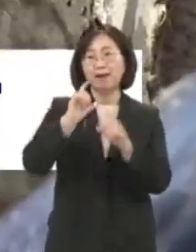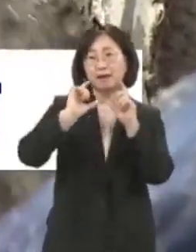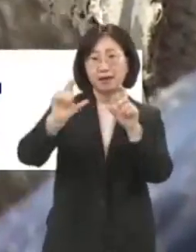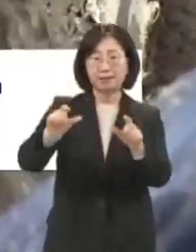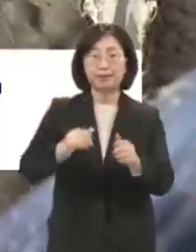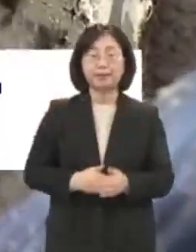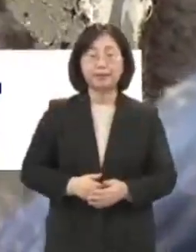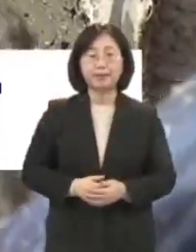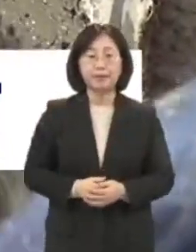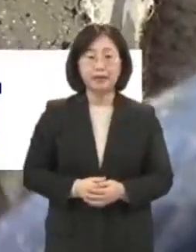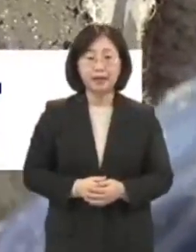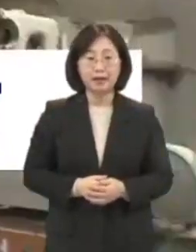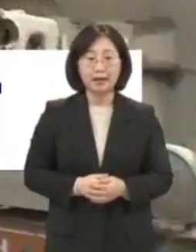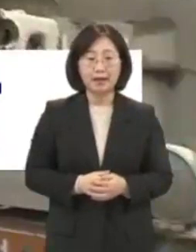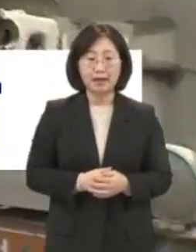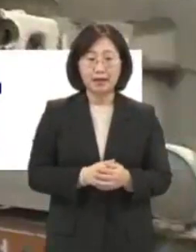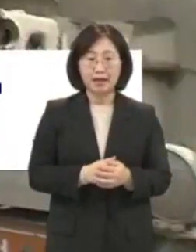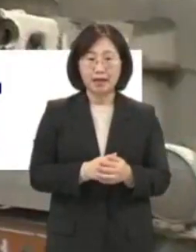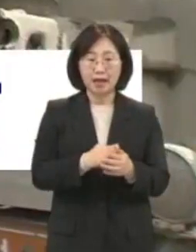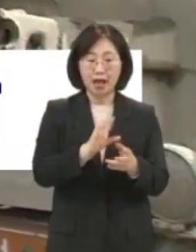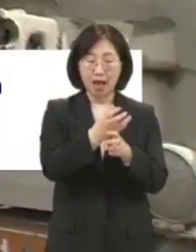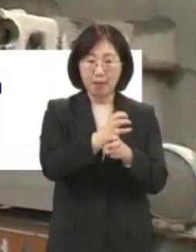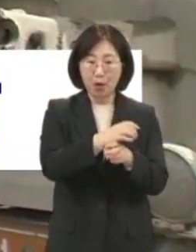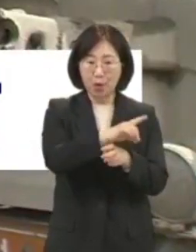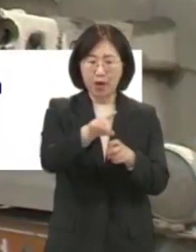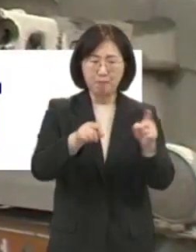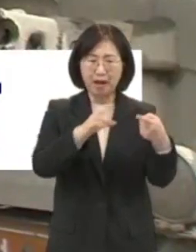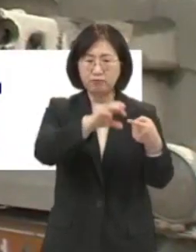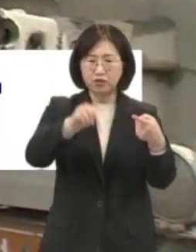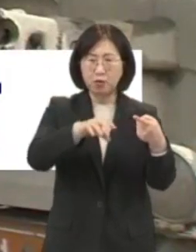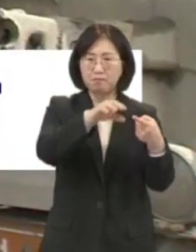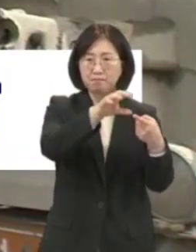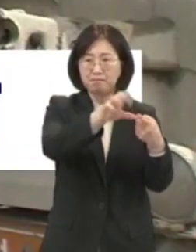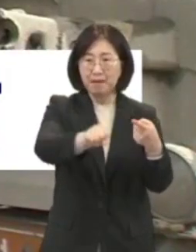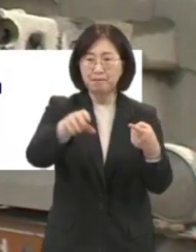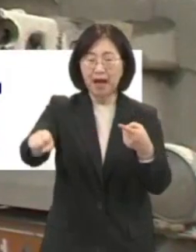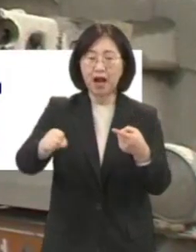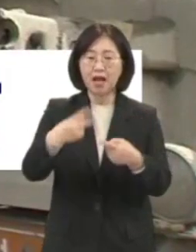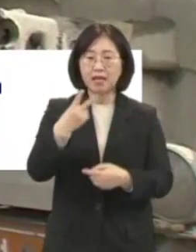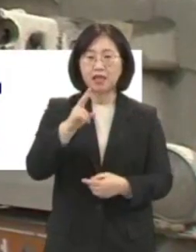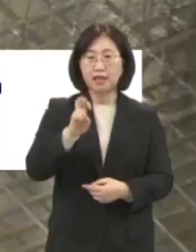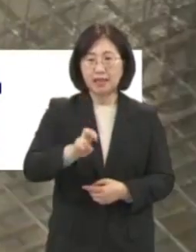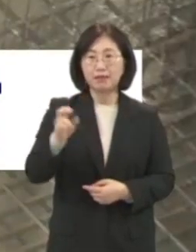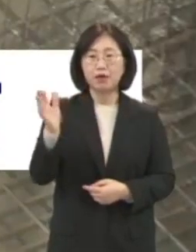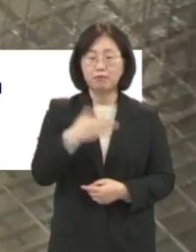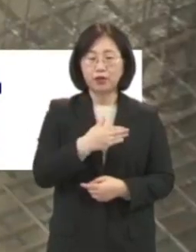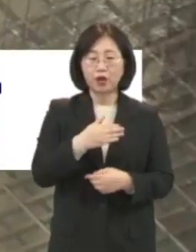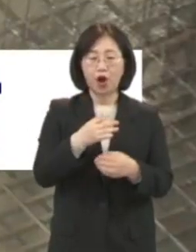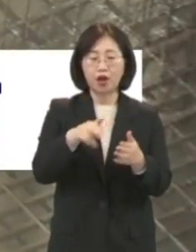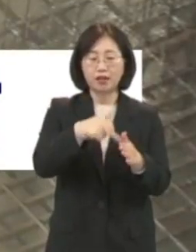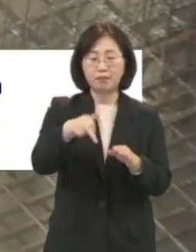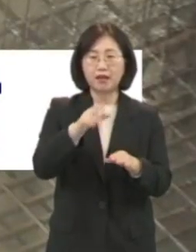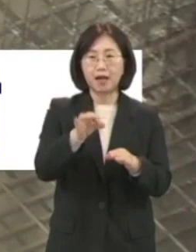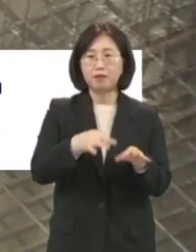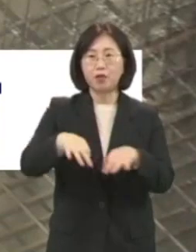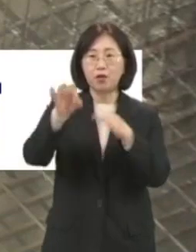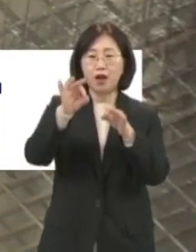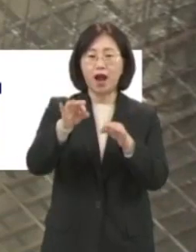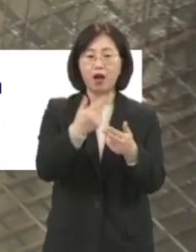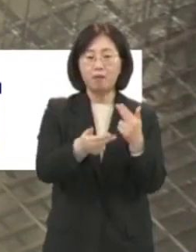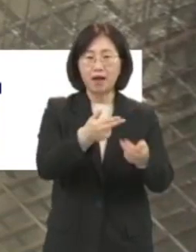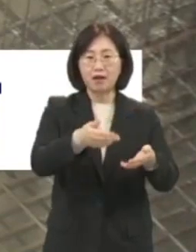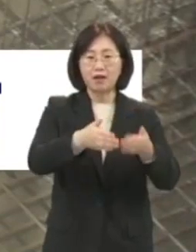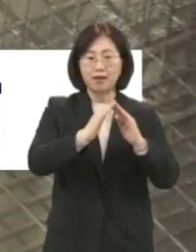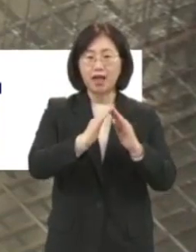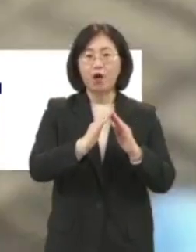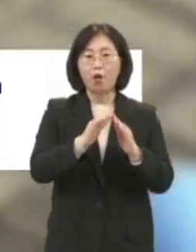밝혔습니다 지역 레미콘 시장을 100% 점유한 이들은 2020년부터 시멘트 가격이 오르자 협의회를 만들어 레미콘